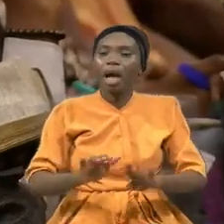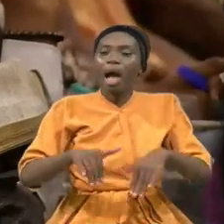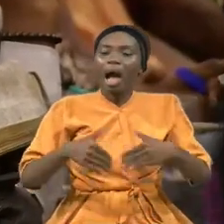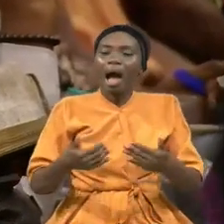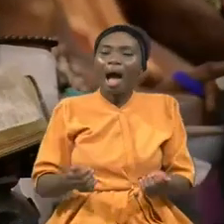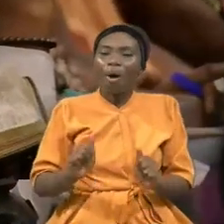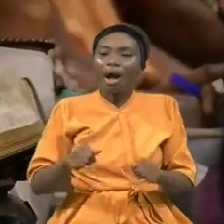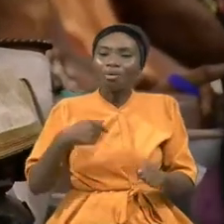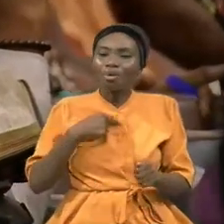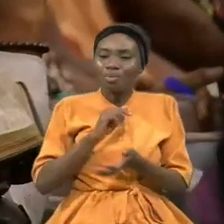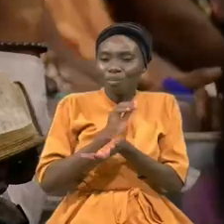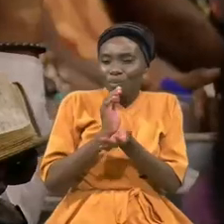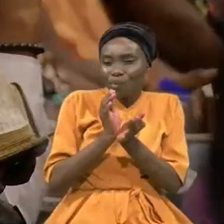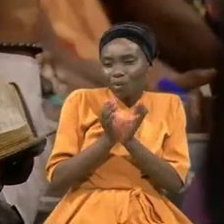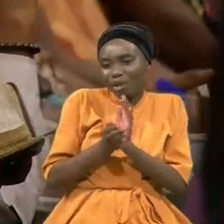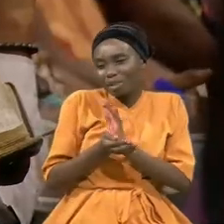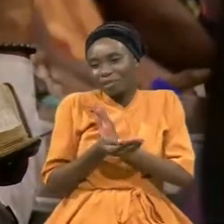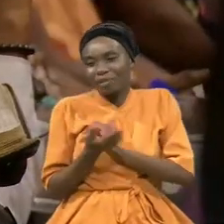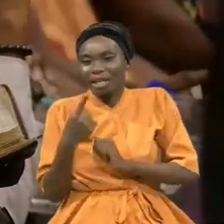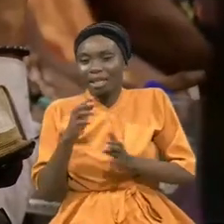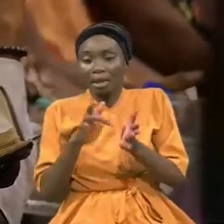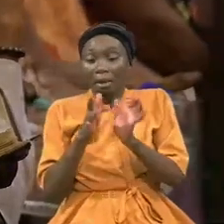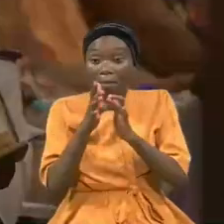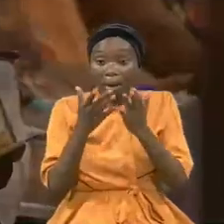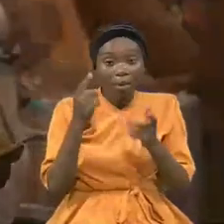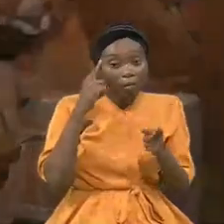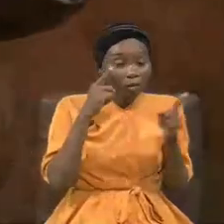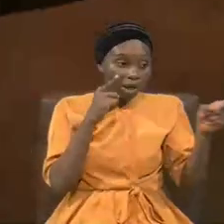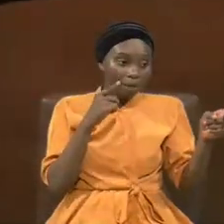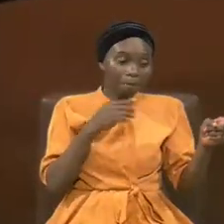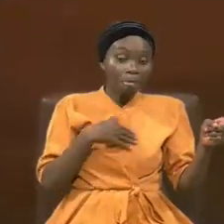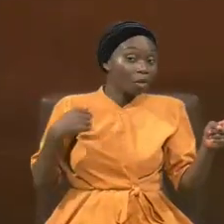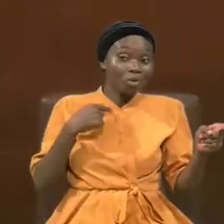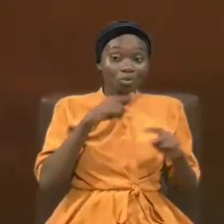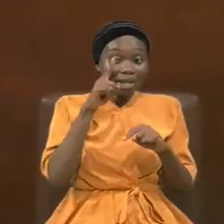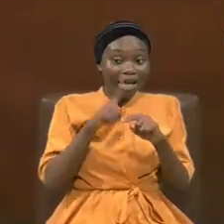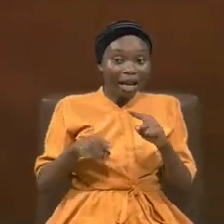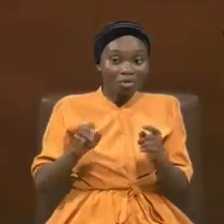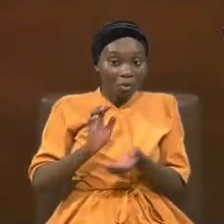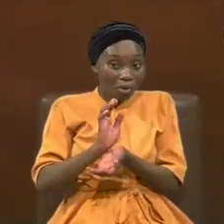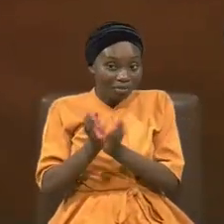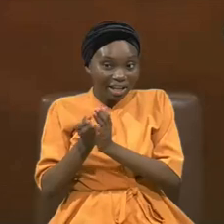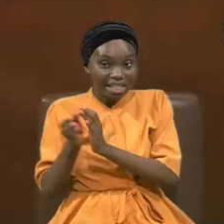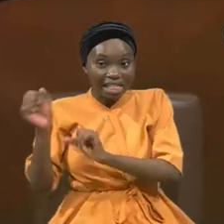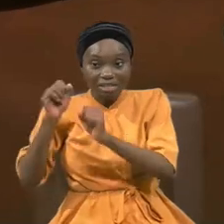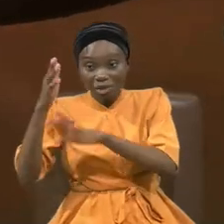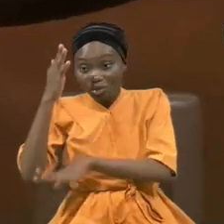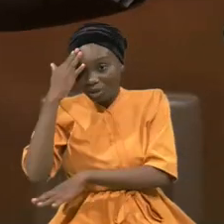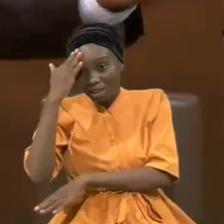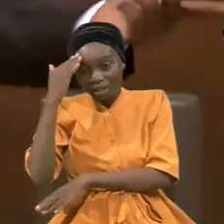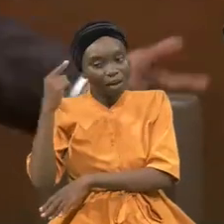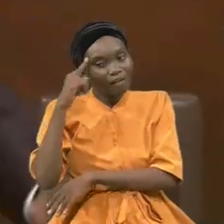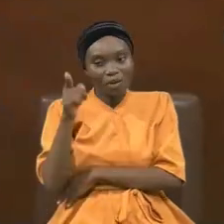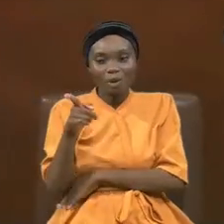chose. Comment modifions-nous la Bible pour lui? Et on ne peut pas modifier les preuves